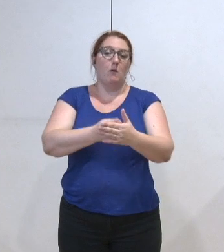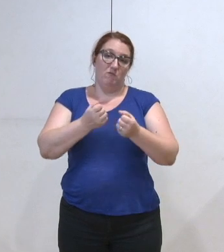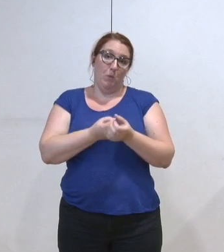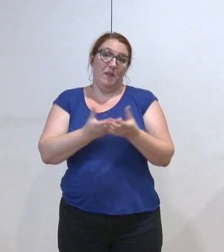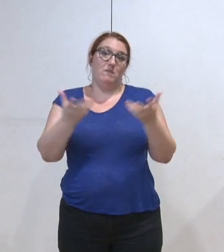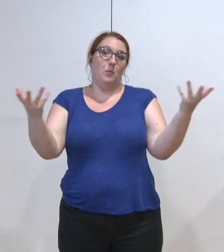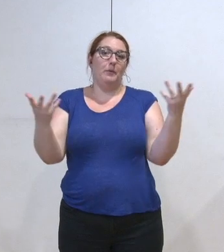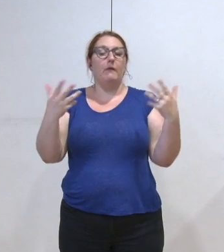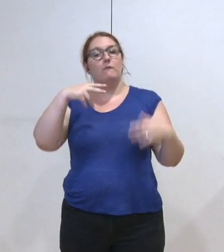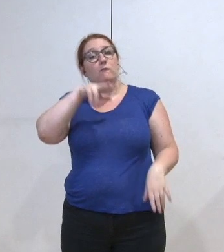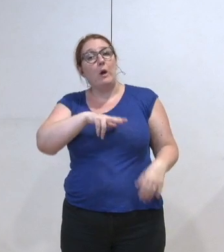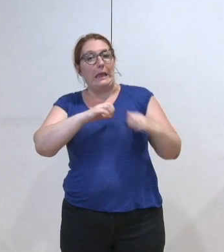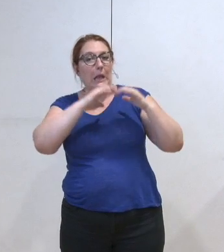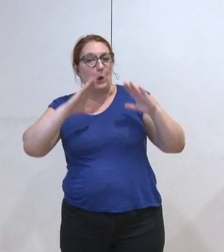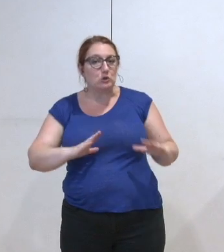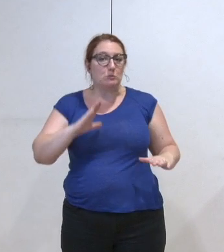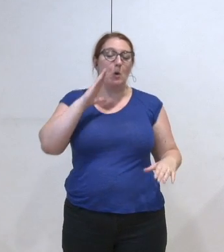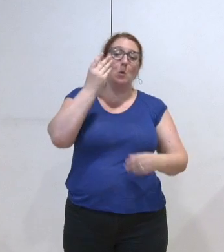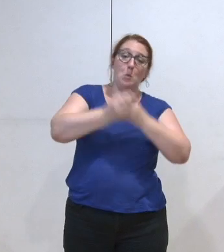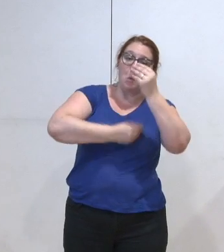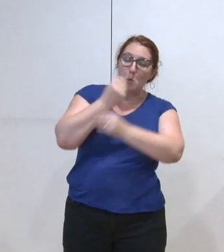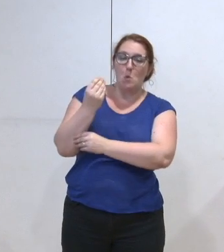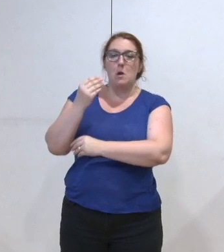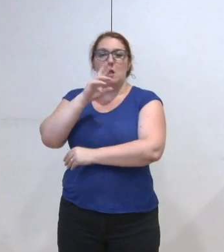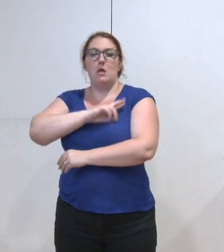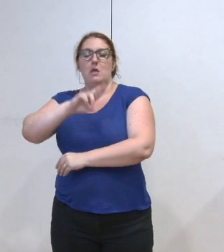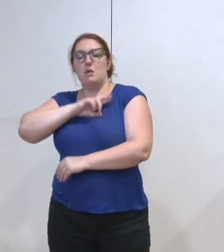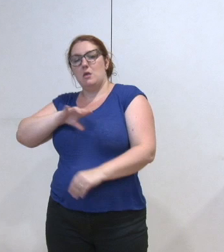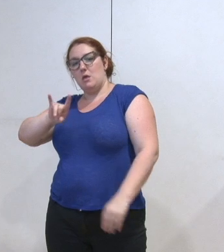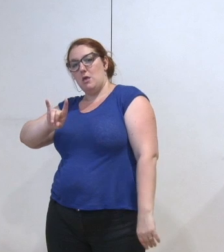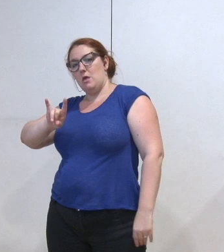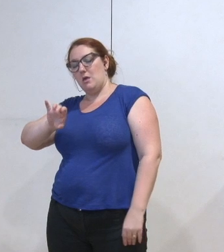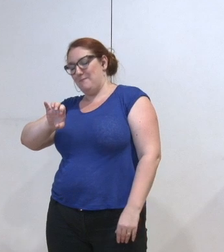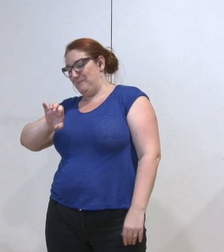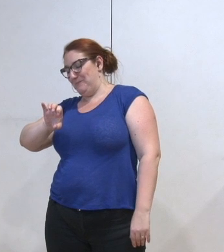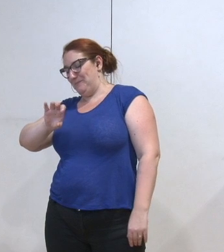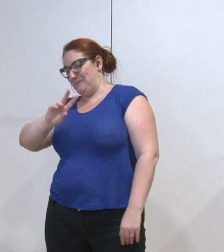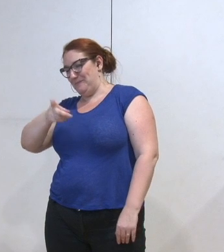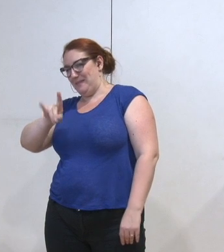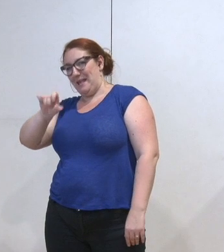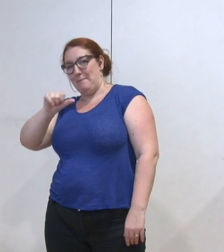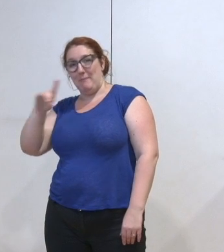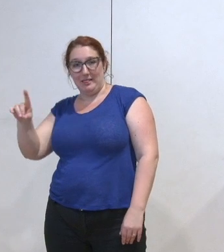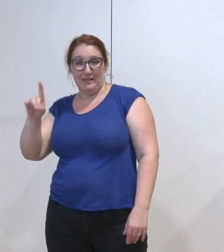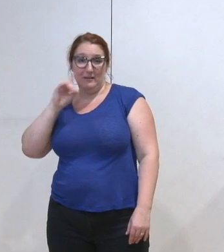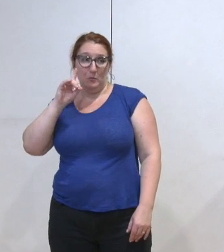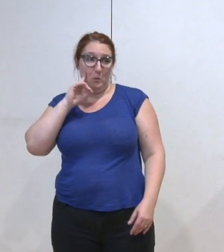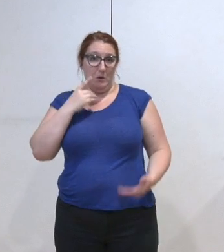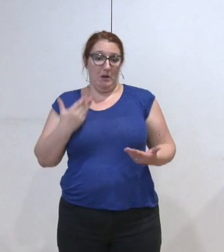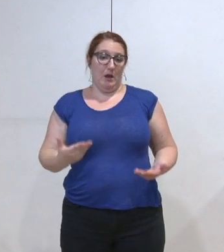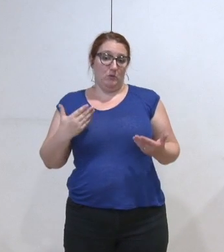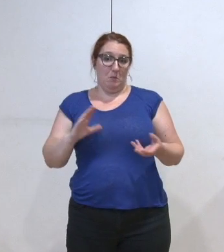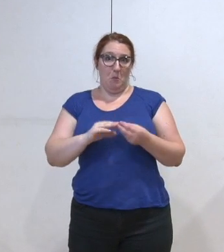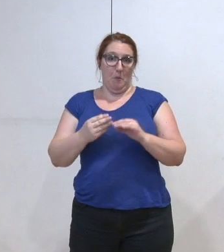foyer logement mais également d'pad en réponse au défi de la pérénisation des PL que nous avons actuellement face au problème